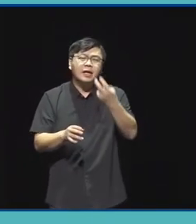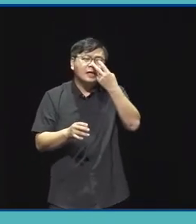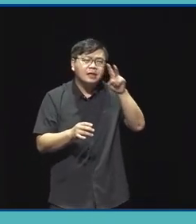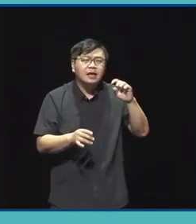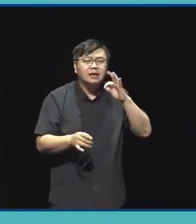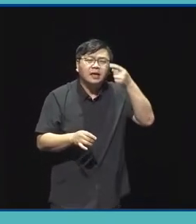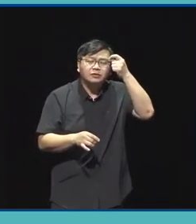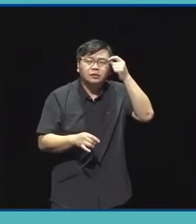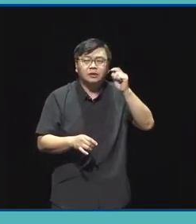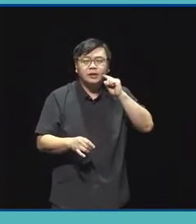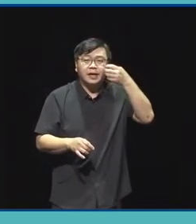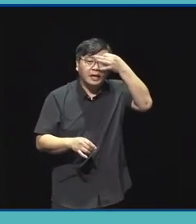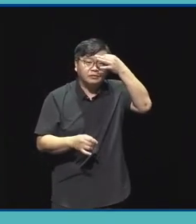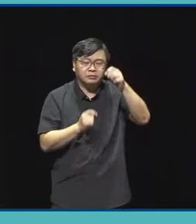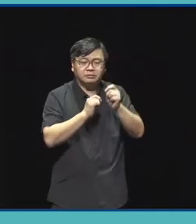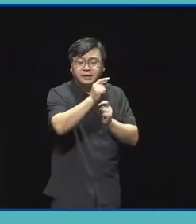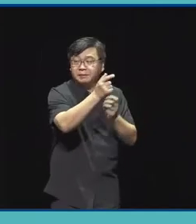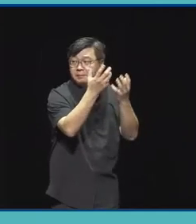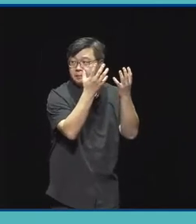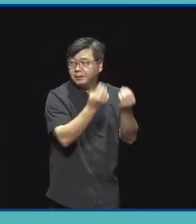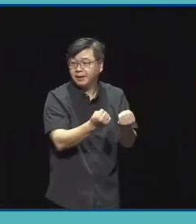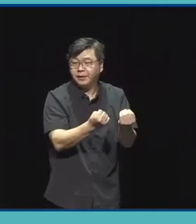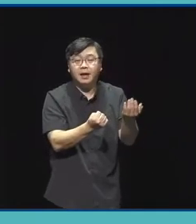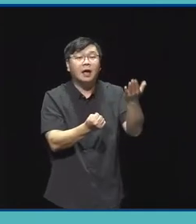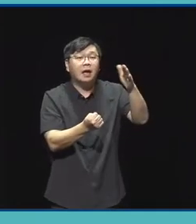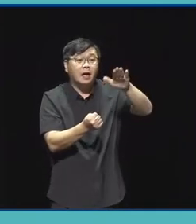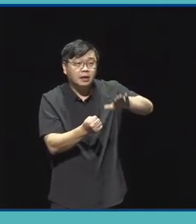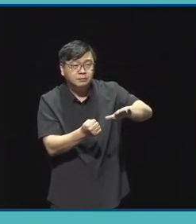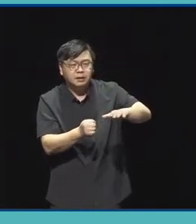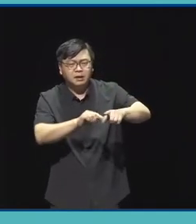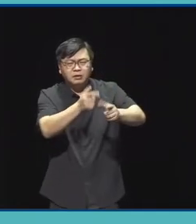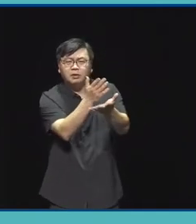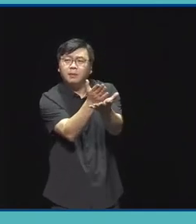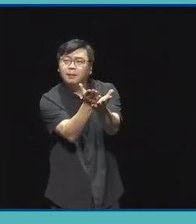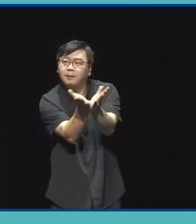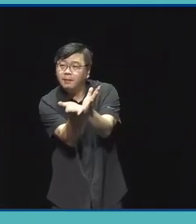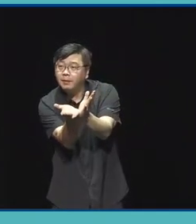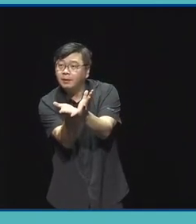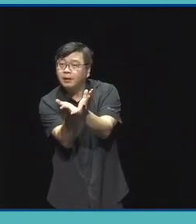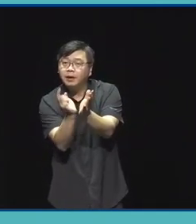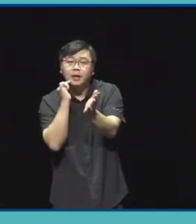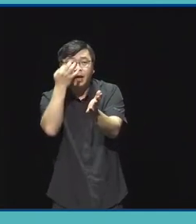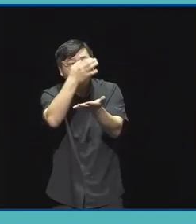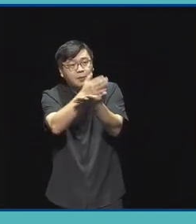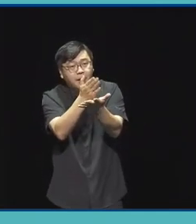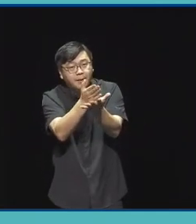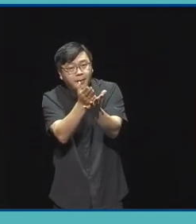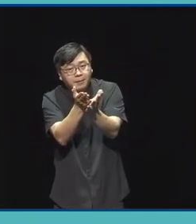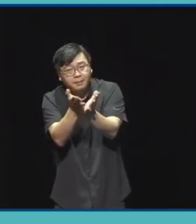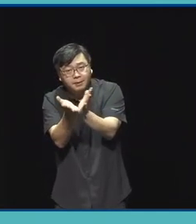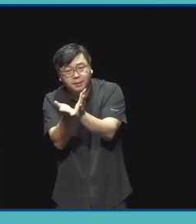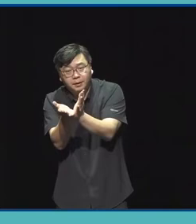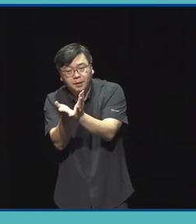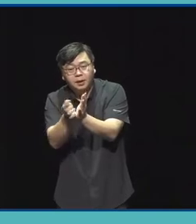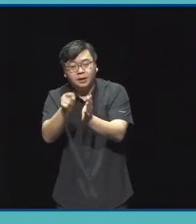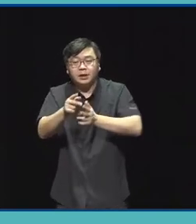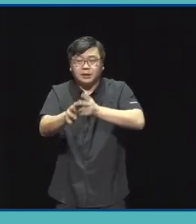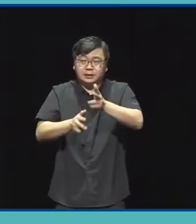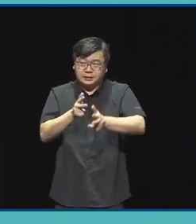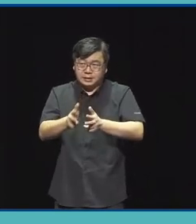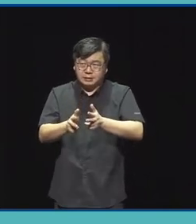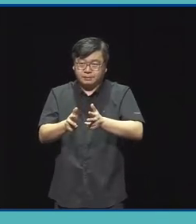되고 있지만 시가 있을뿐만 아니라 다양한 장르 예술 장르와 같이이 사업에